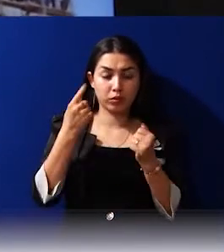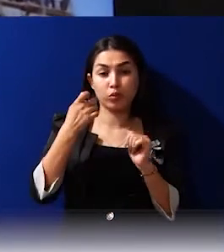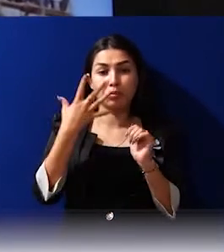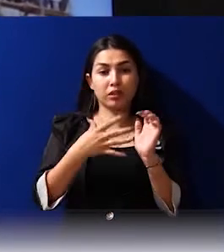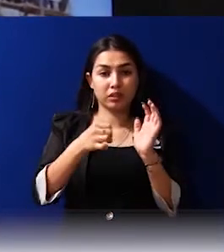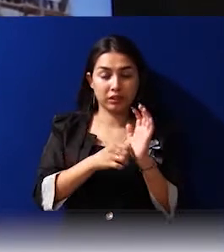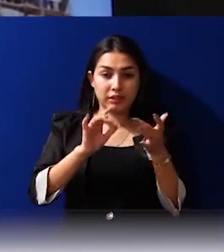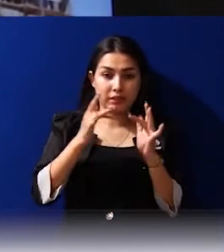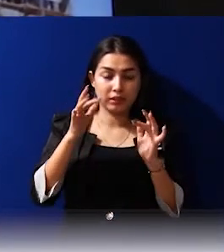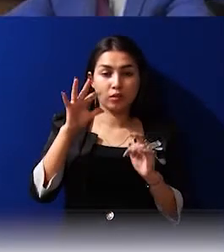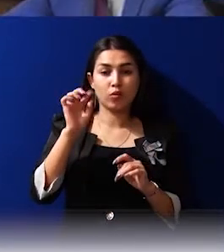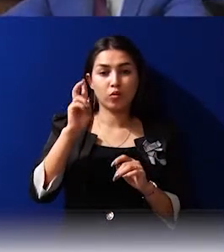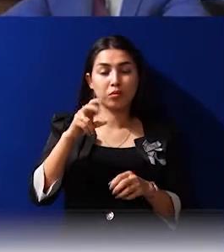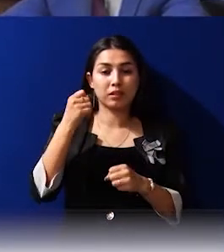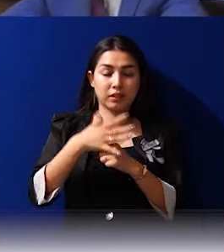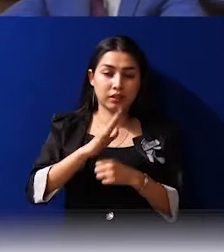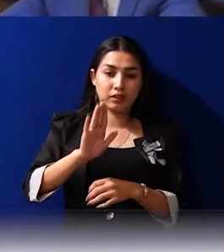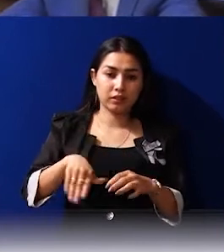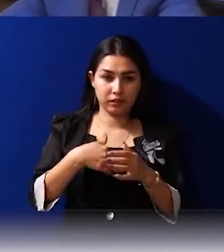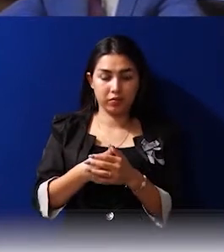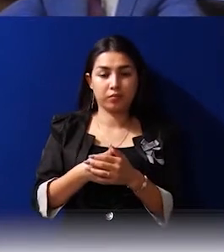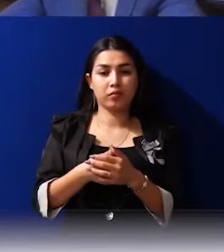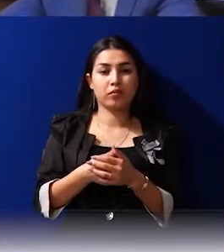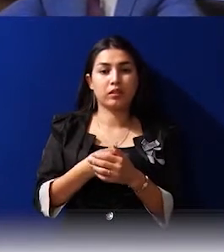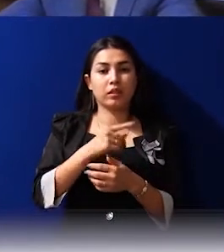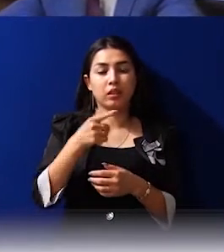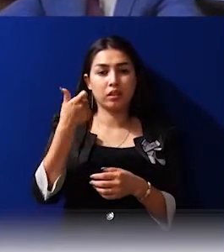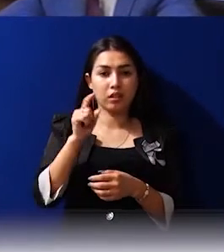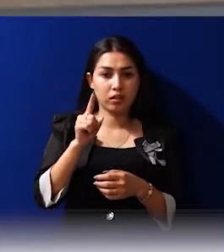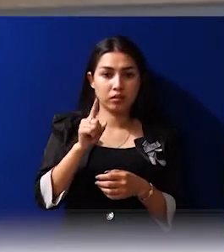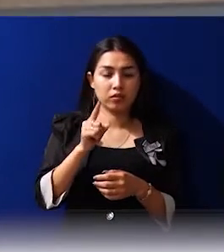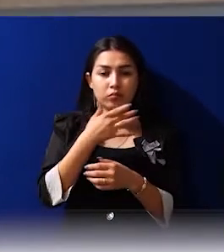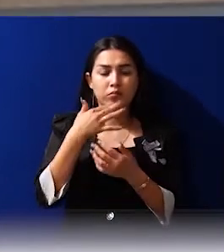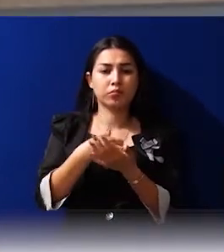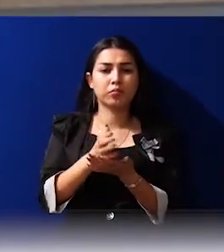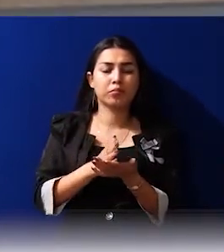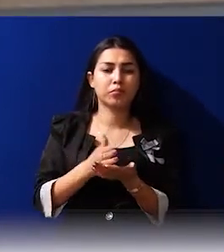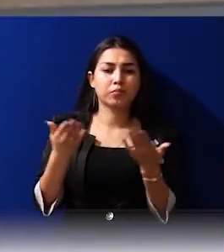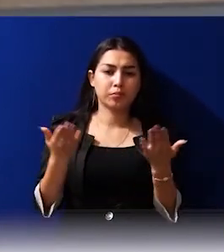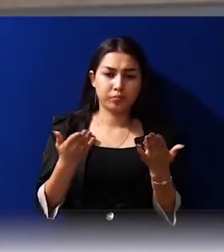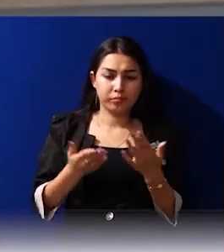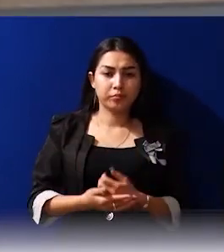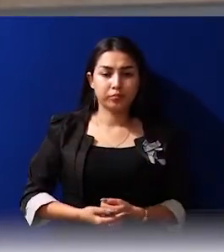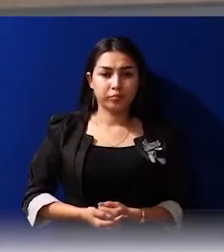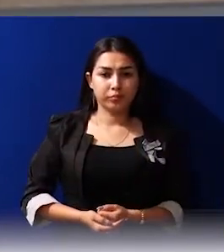социальных объектов областного центра до сих пор не перешли на газоснабжение.